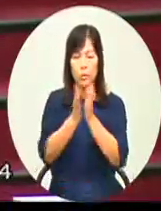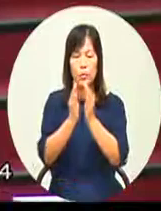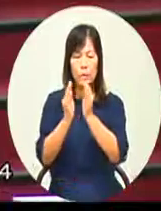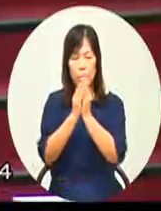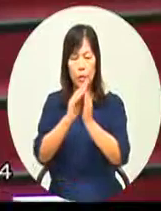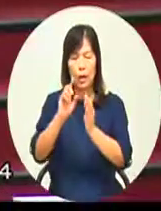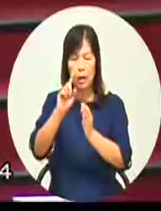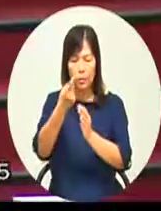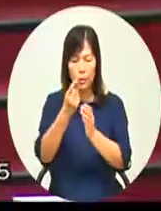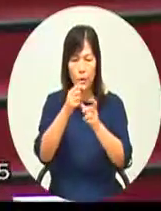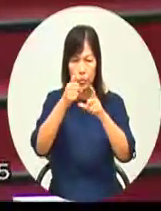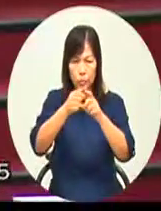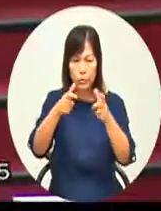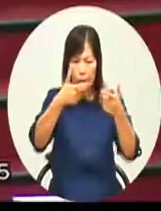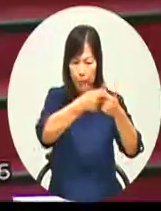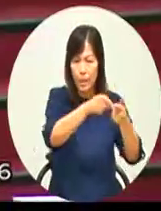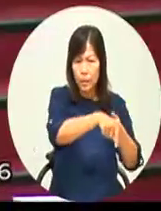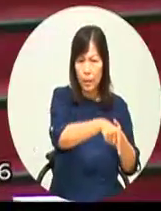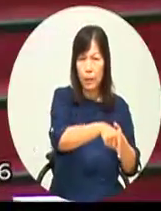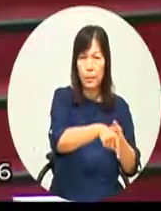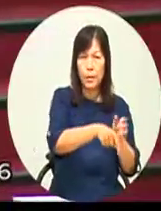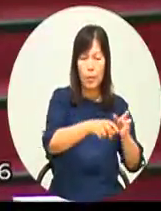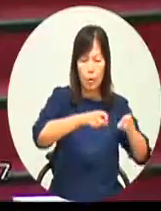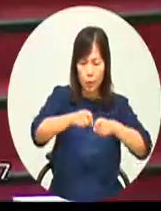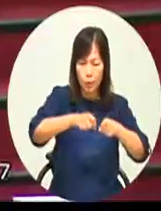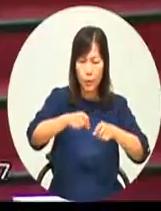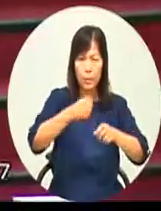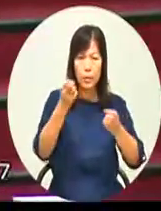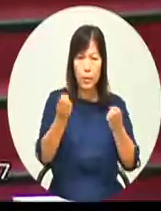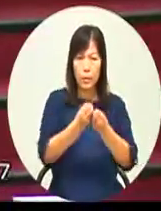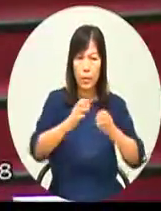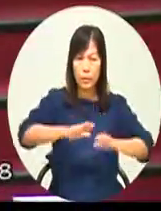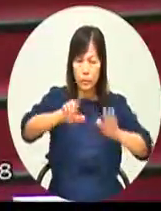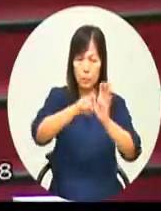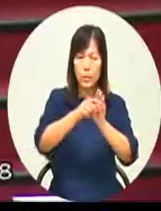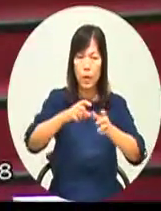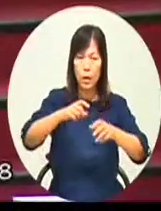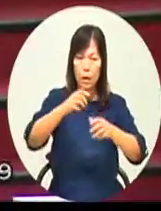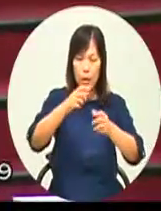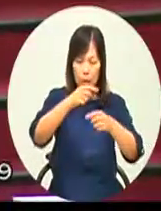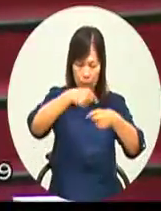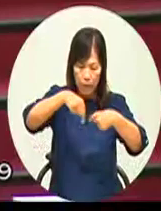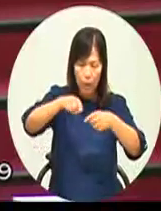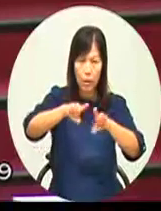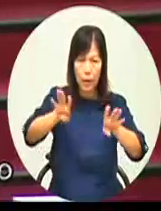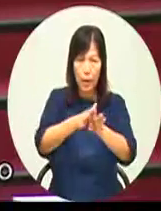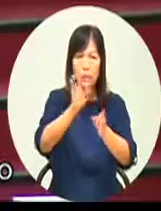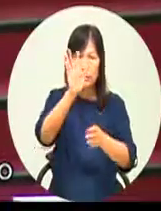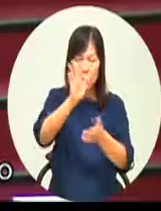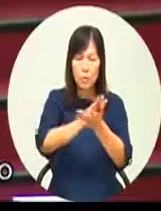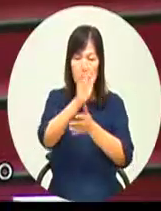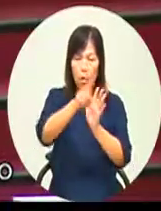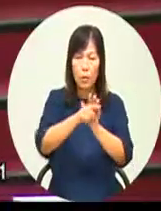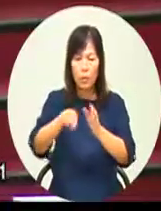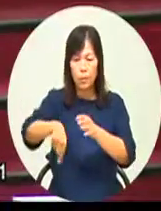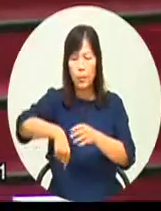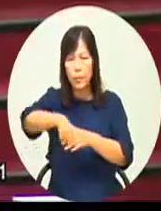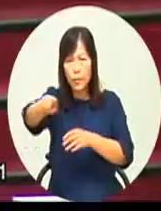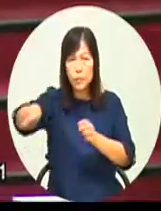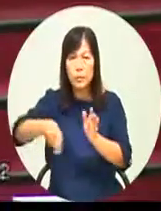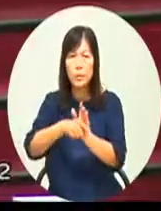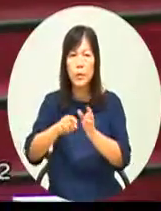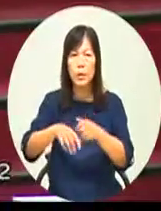落配合贸管处的规划发展，南横公路一通，我们桃园区